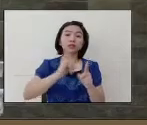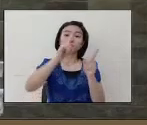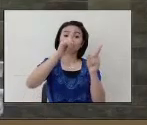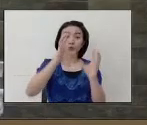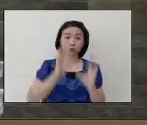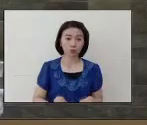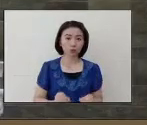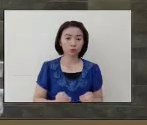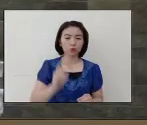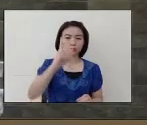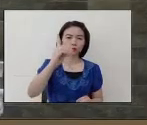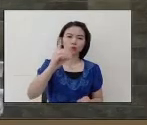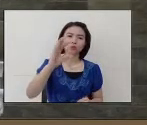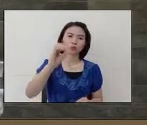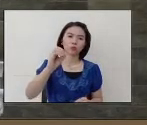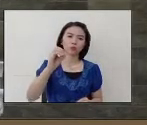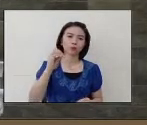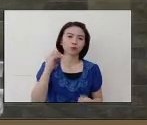So,